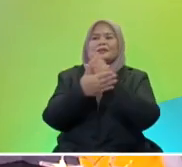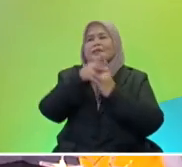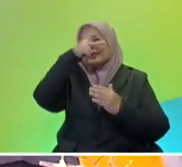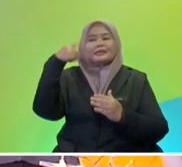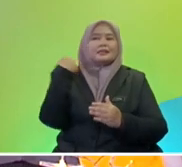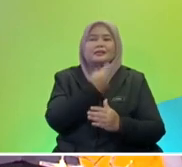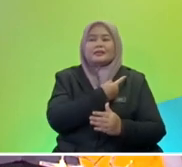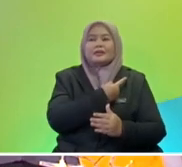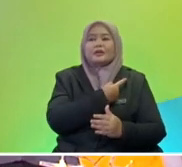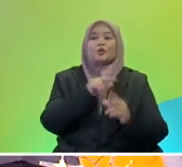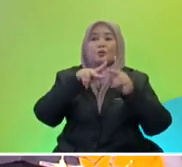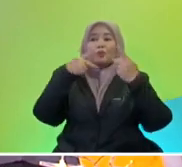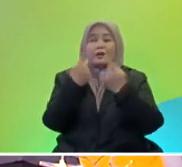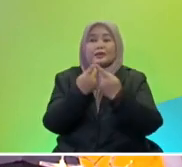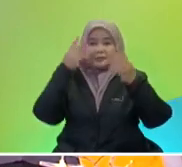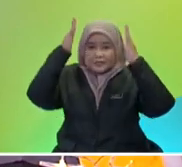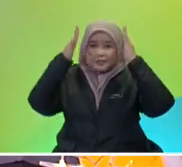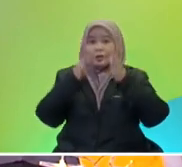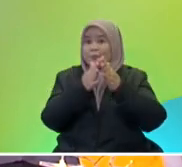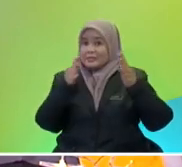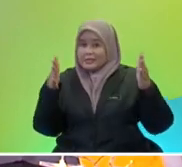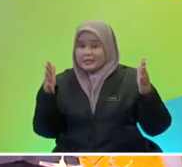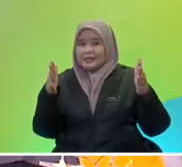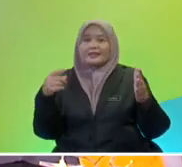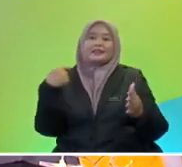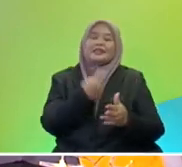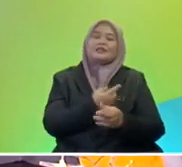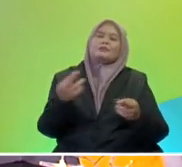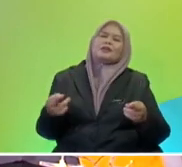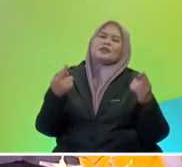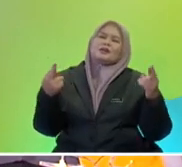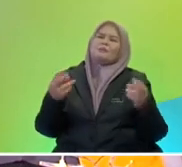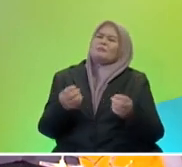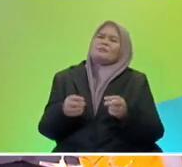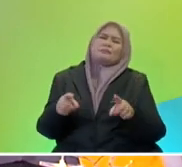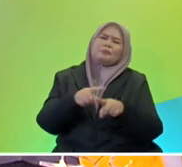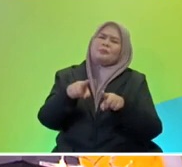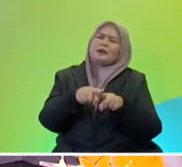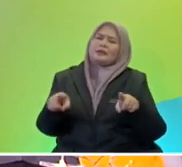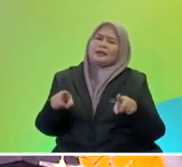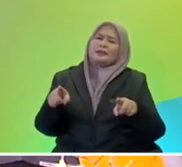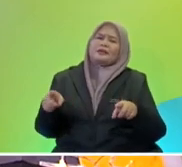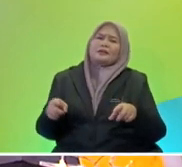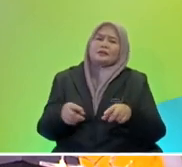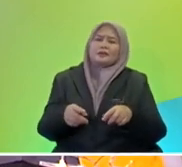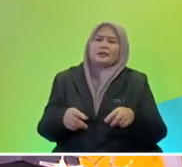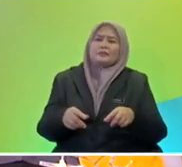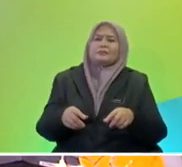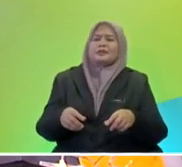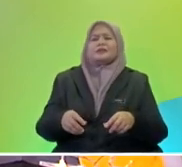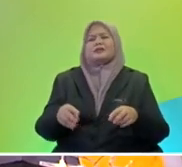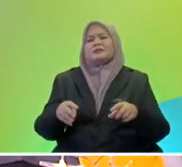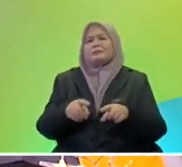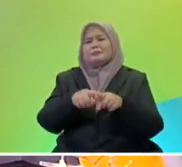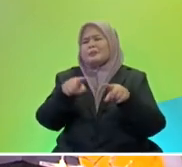dalam satu keluarga Malaysia yang besar kayak kita meraih ikan macam-macam perayaan kita menikmati macam-macam